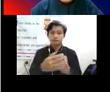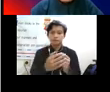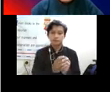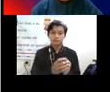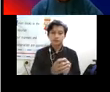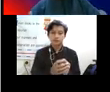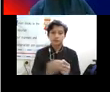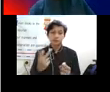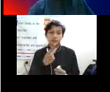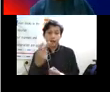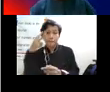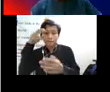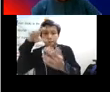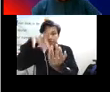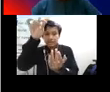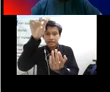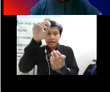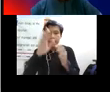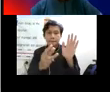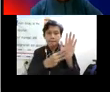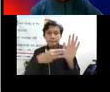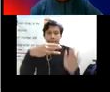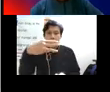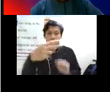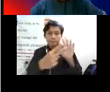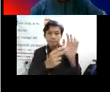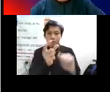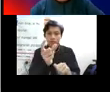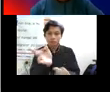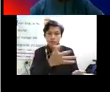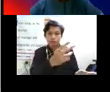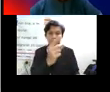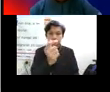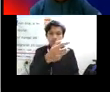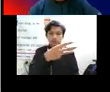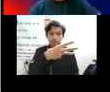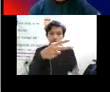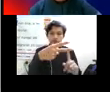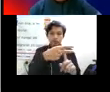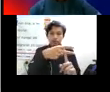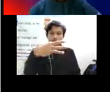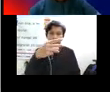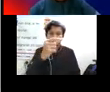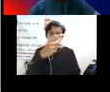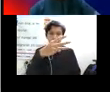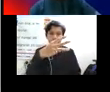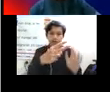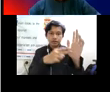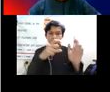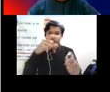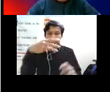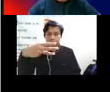kita pilih menu reference nanti kalau misalkan mendeleynya sudah berhasil diinstal di MS Word itu nanti akan